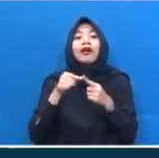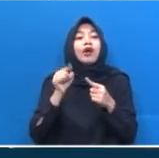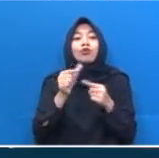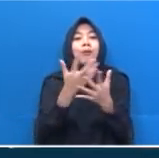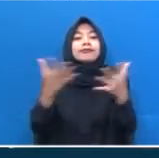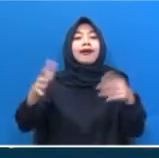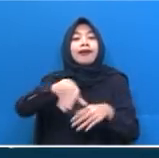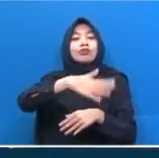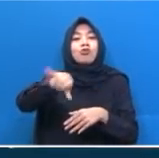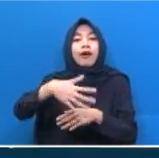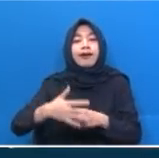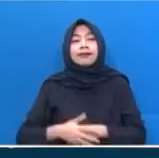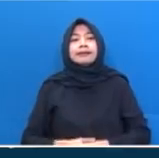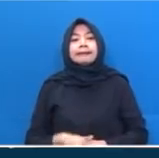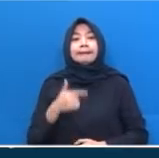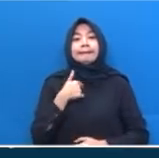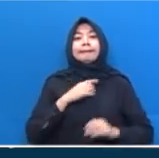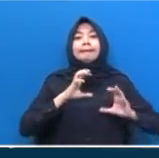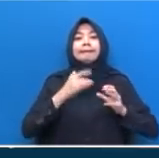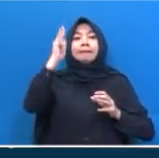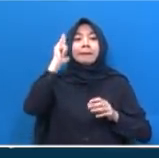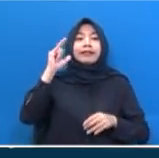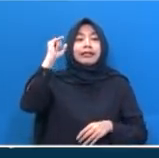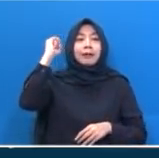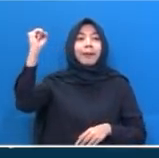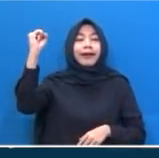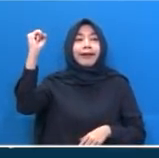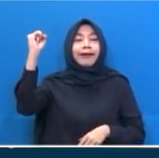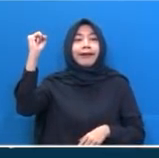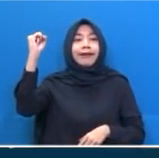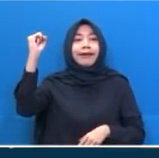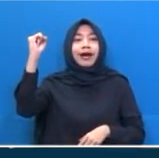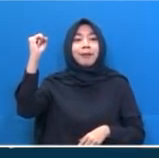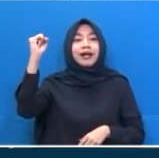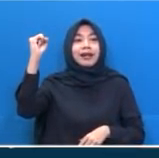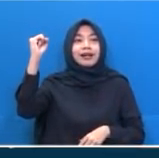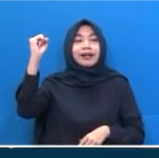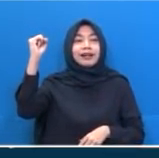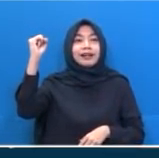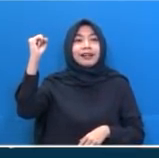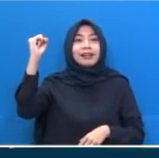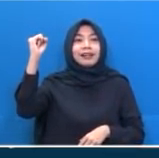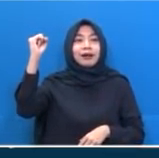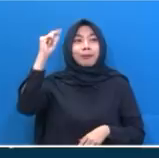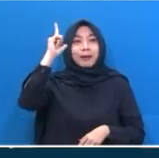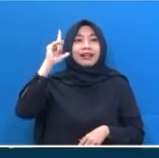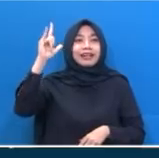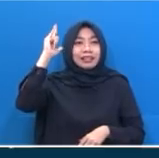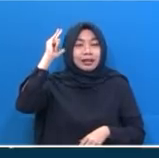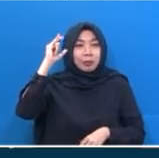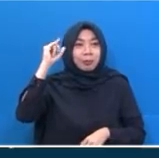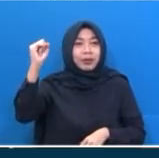PD perjuangan adalah slowing down berkait dengan